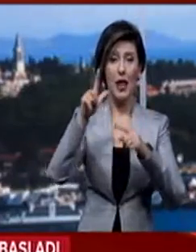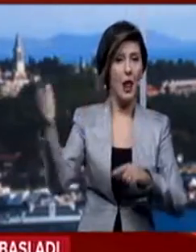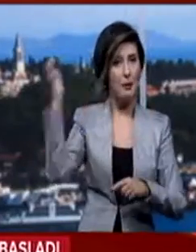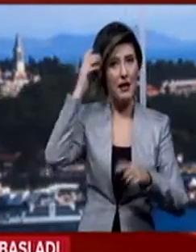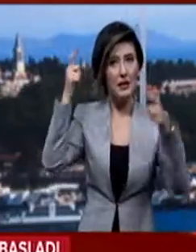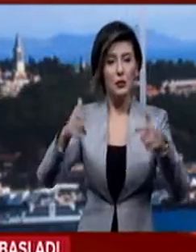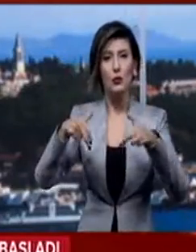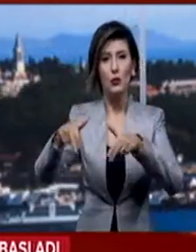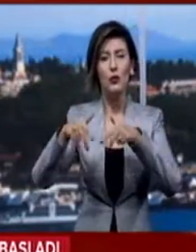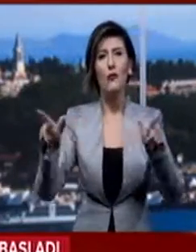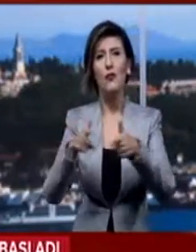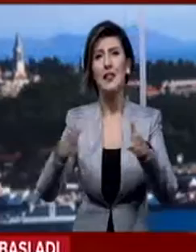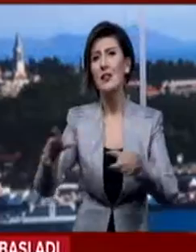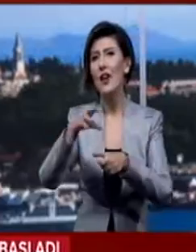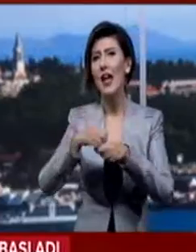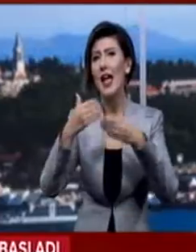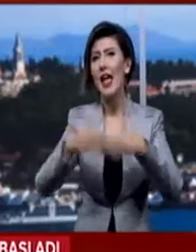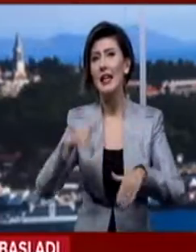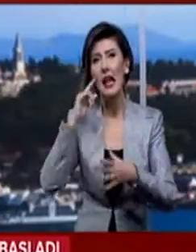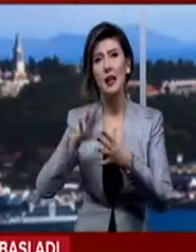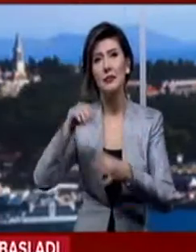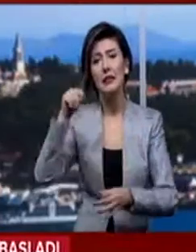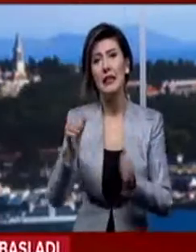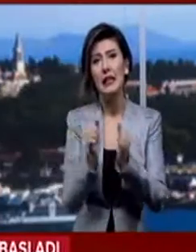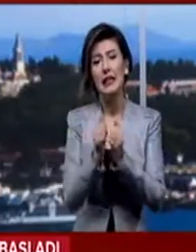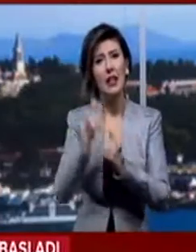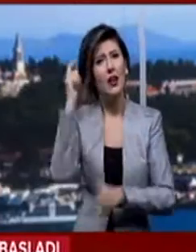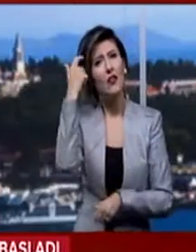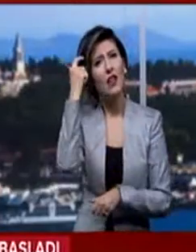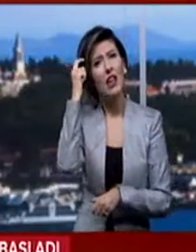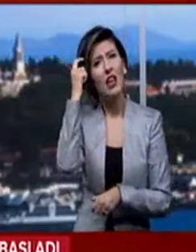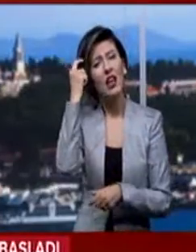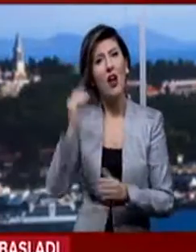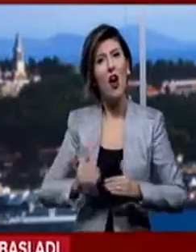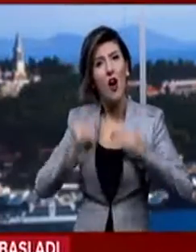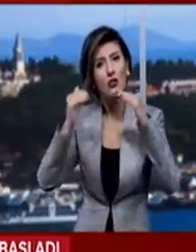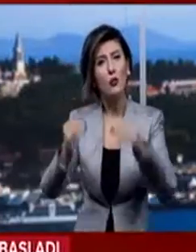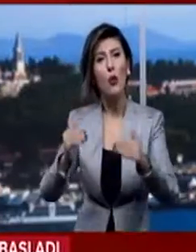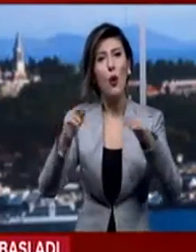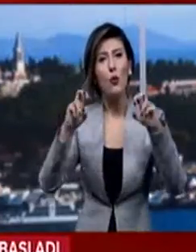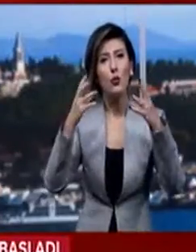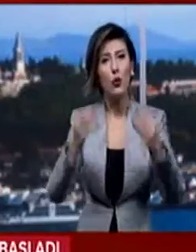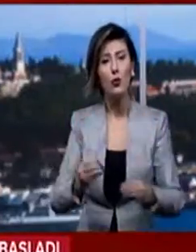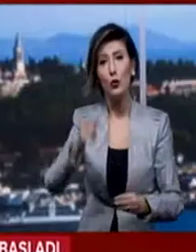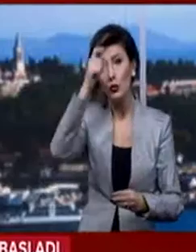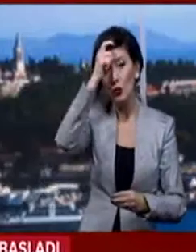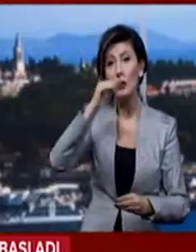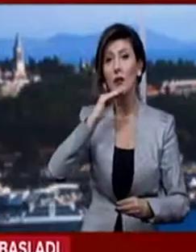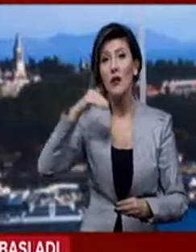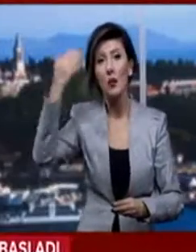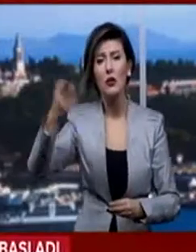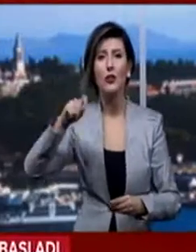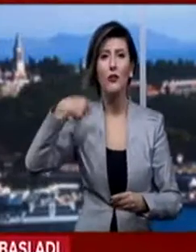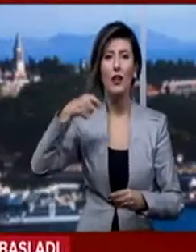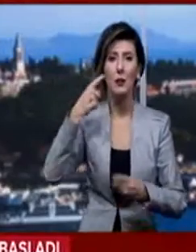yürüdü. Festival kapsamında engelli bireylerle ilgili ön yargıları aşılmasını konu edinen yerli ve yabancı çok sayıda film